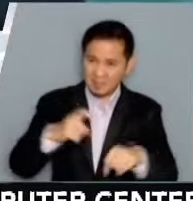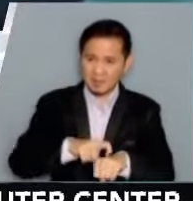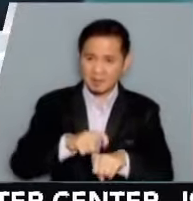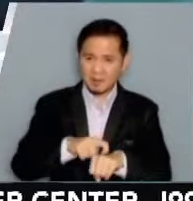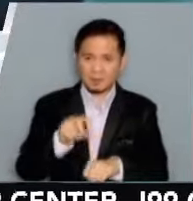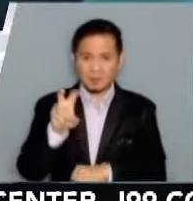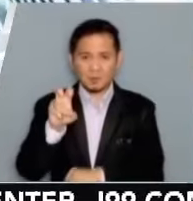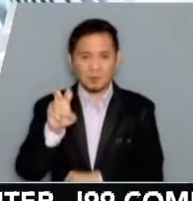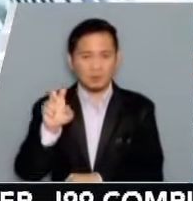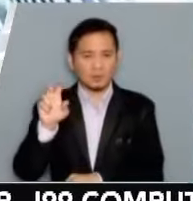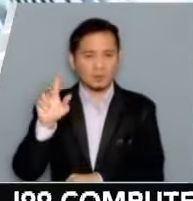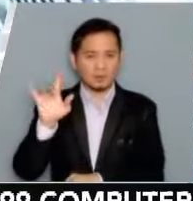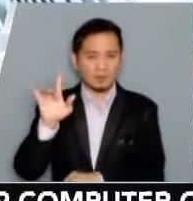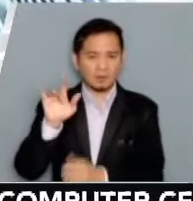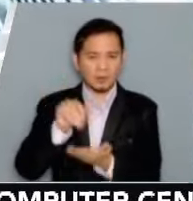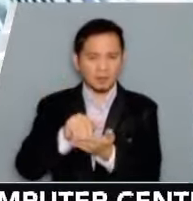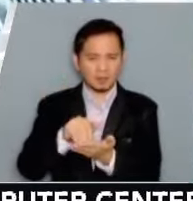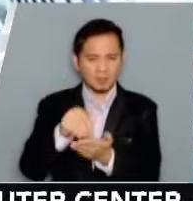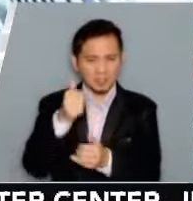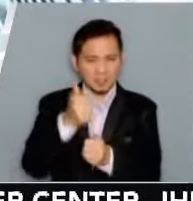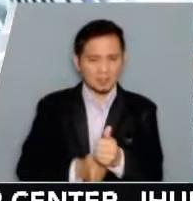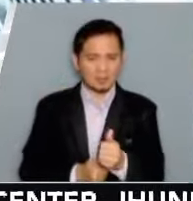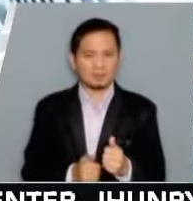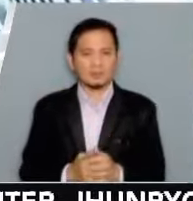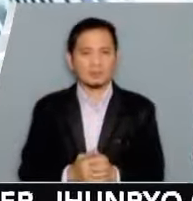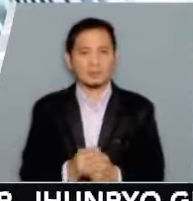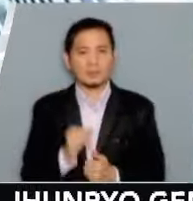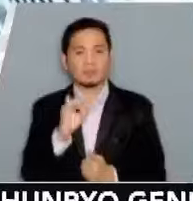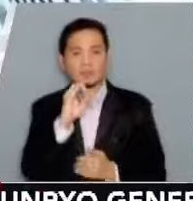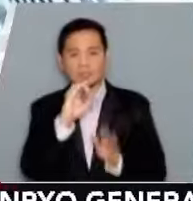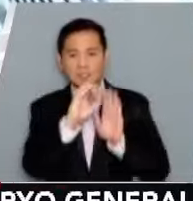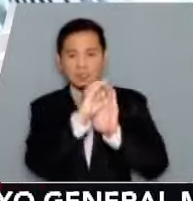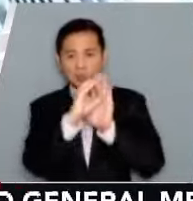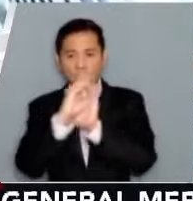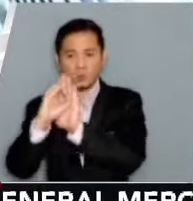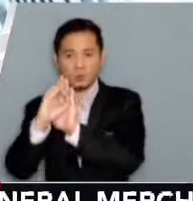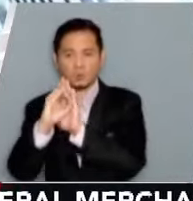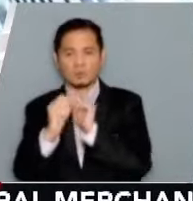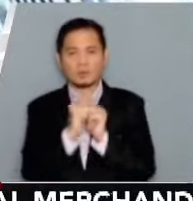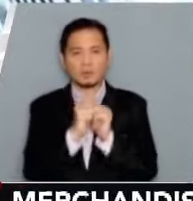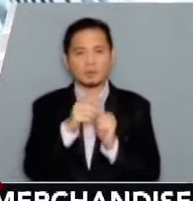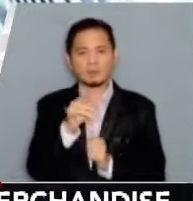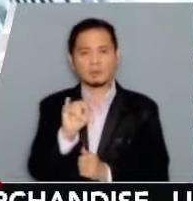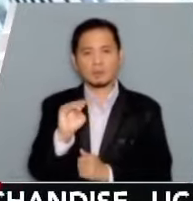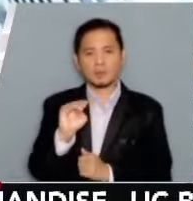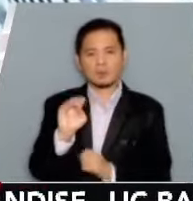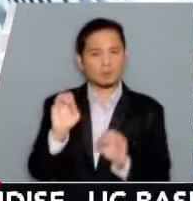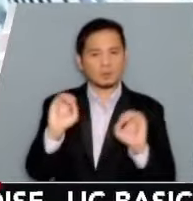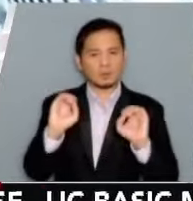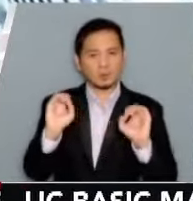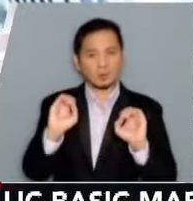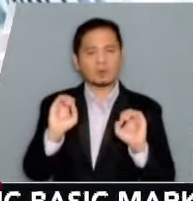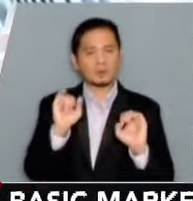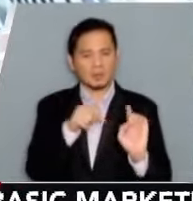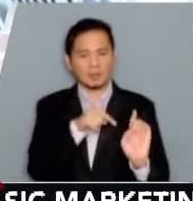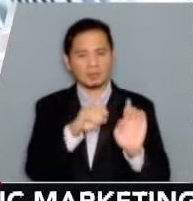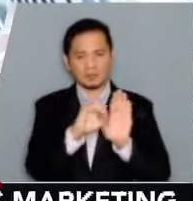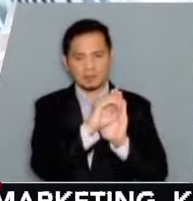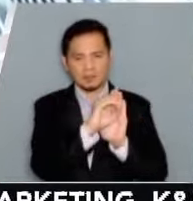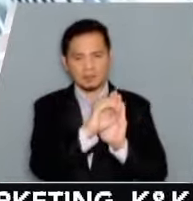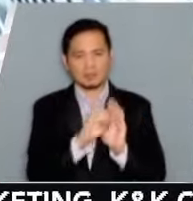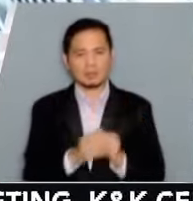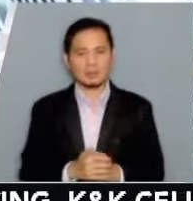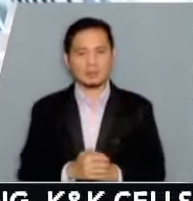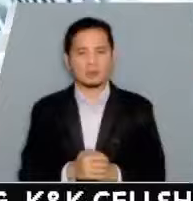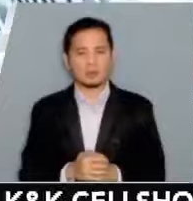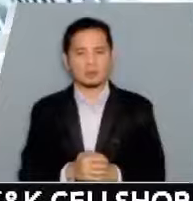each pag zer ibig sabihin po hindi po sila naglagay ng tin nila kung wala po i-require po muna si tax payer o yung